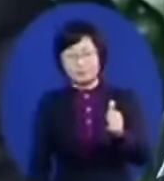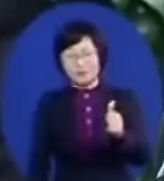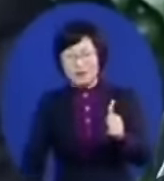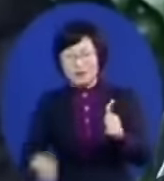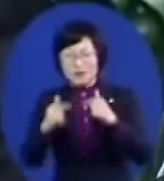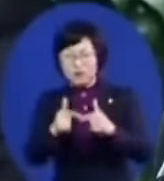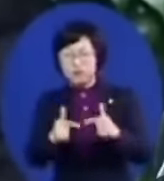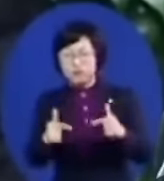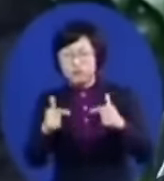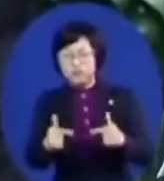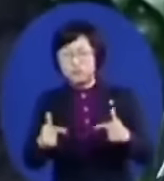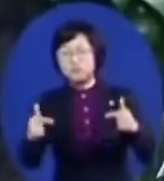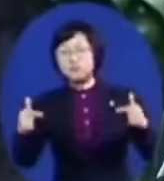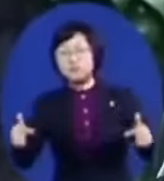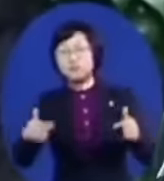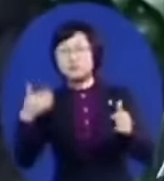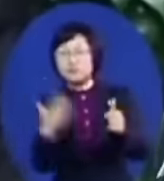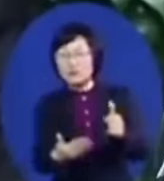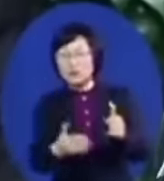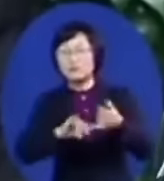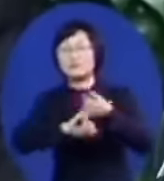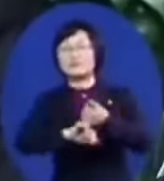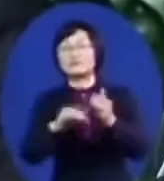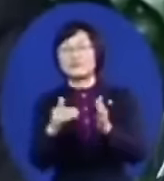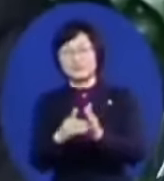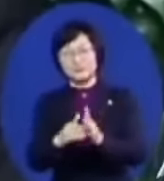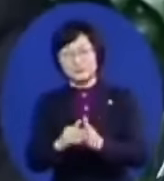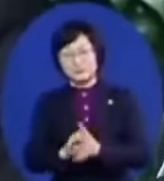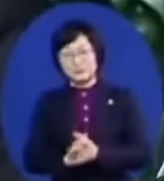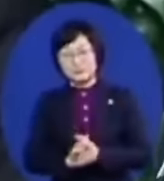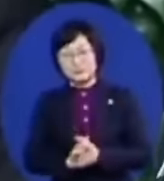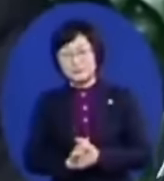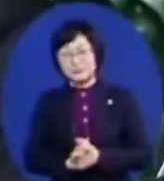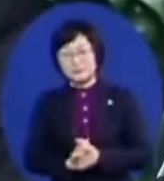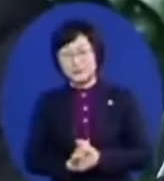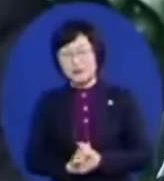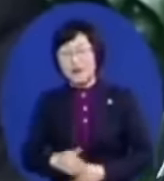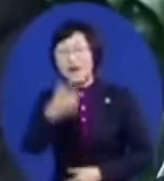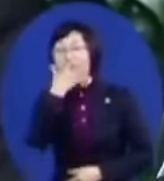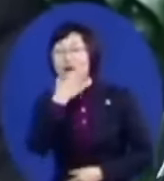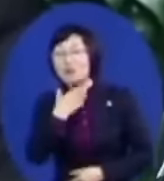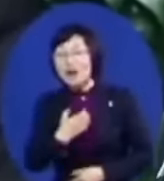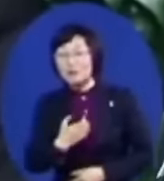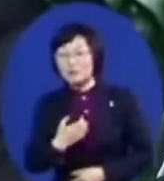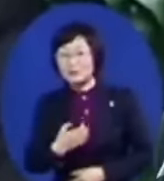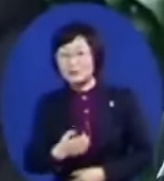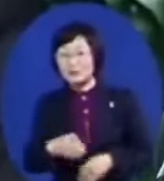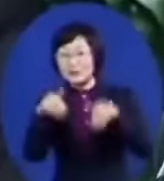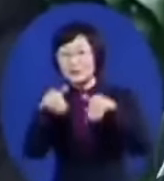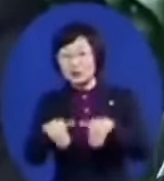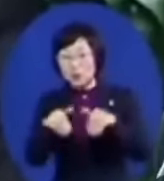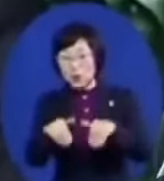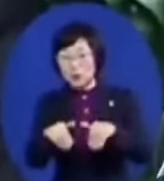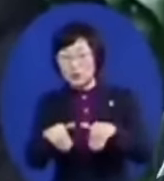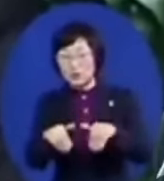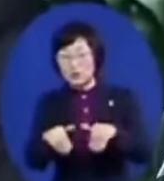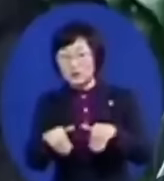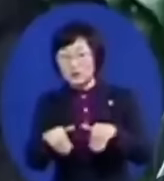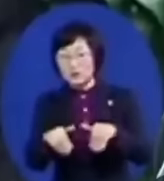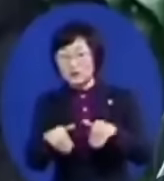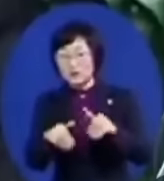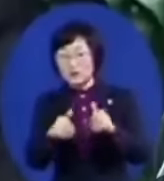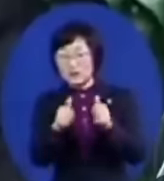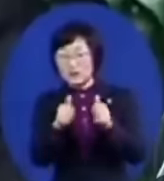번창케 하고 번창케 하려고 하셨습니다. 아브라함의 종이 아브라함에 대해서 평할